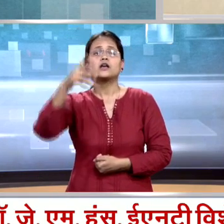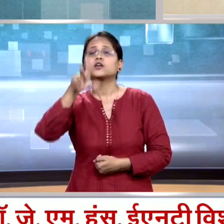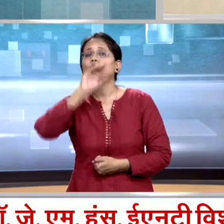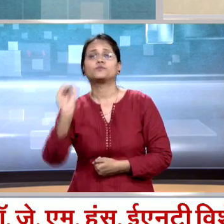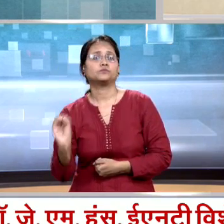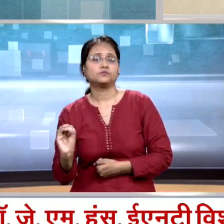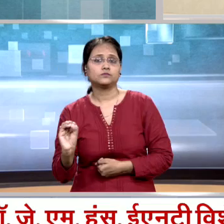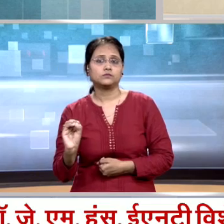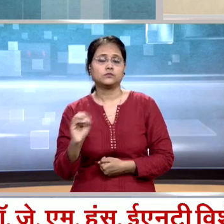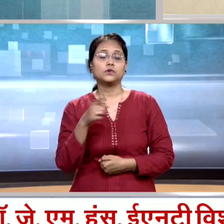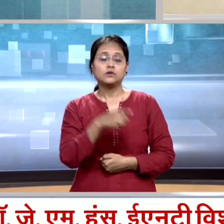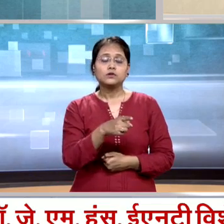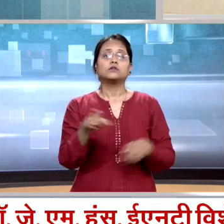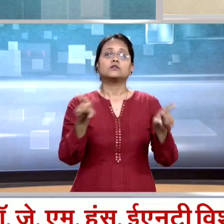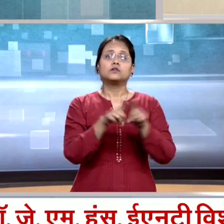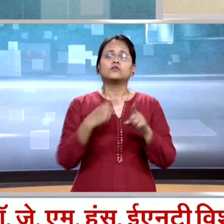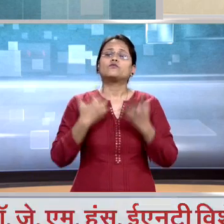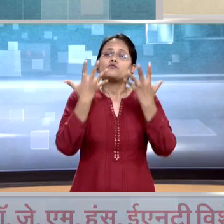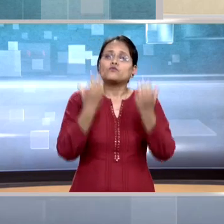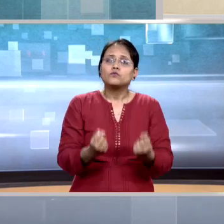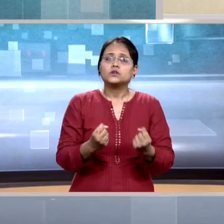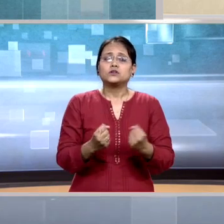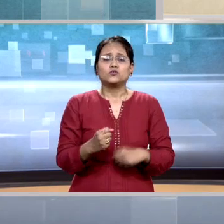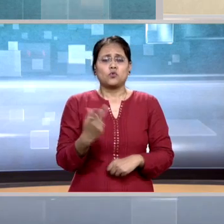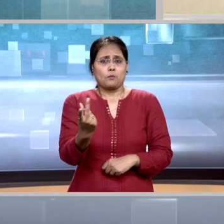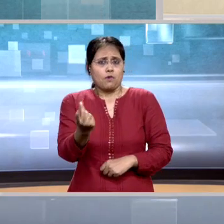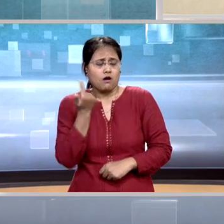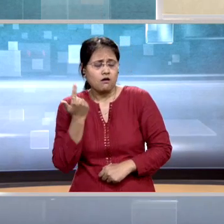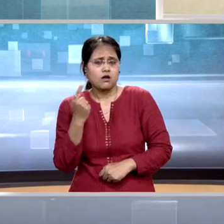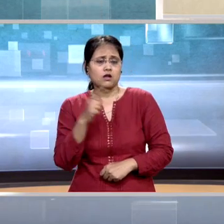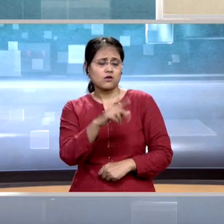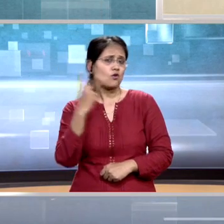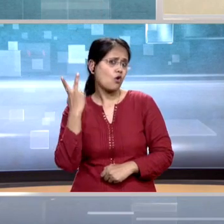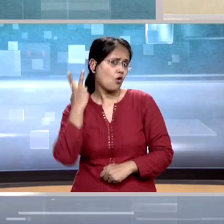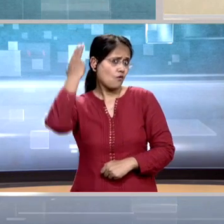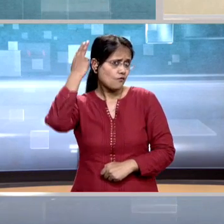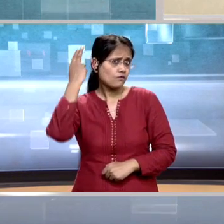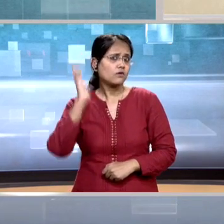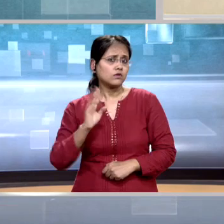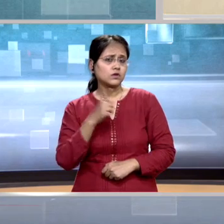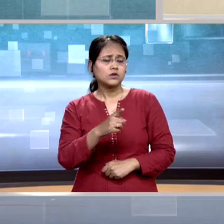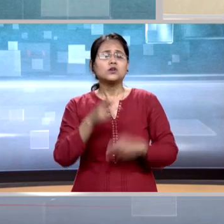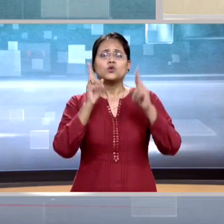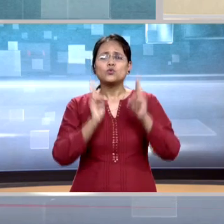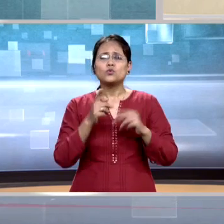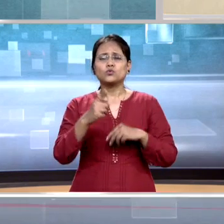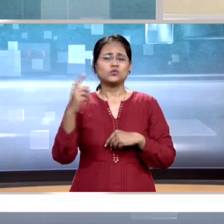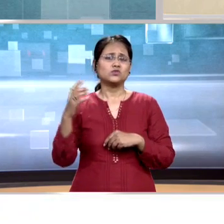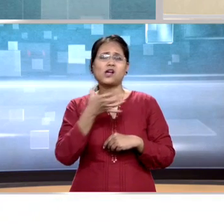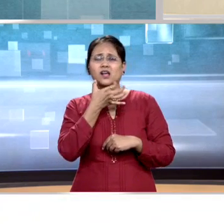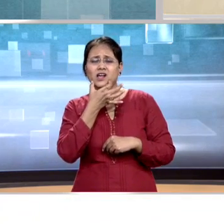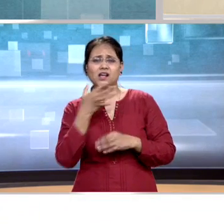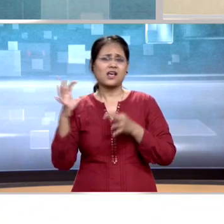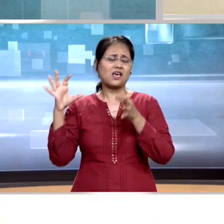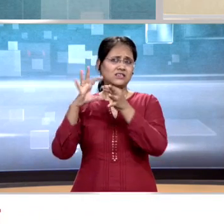नहीं। इसीलिए हम चाहते हैं कि जितनी जल्दी हम इन बच्चों का ऑपरेशन करें, और नॉर्मली क्योंकि हड्डी के ऊपर